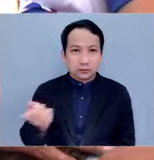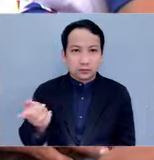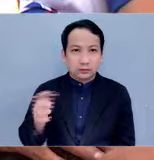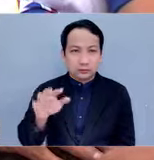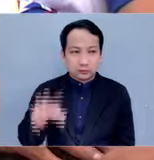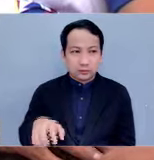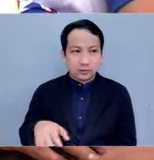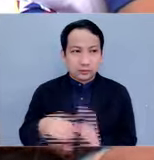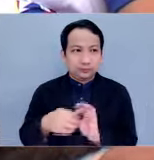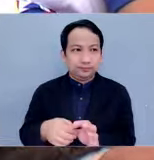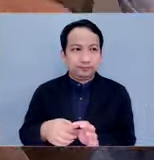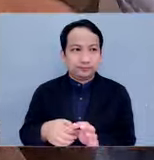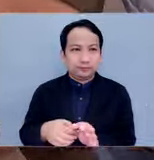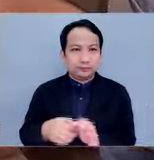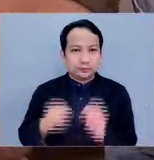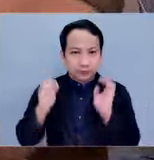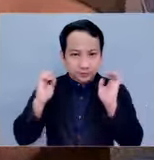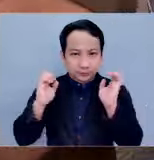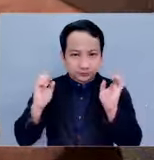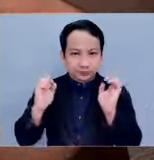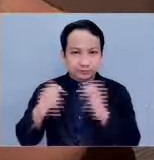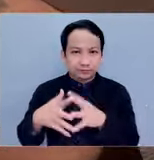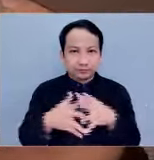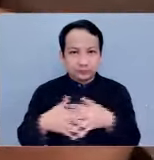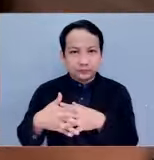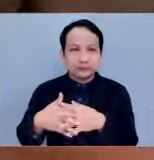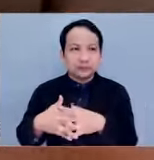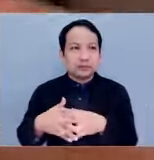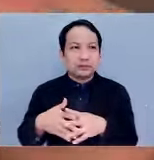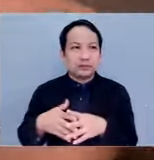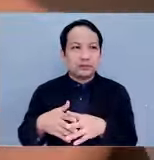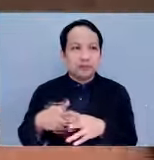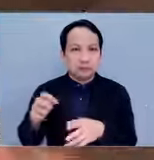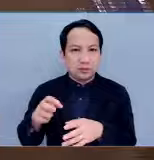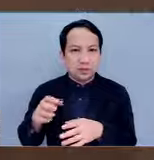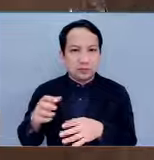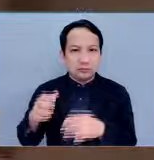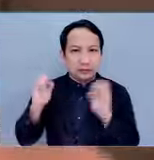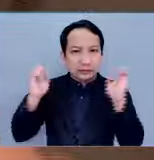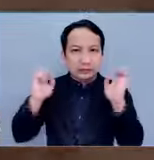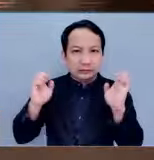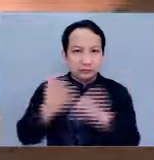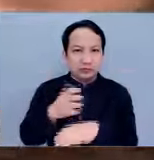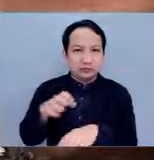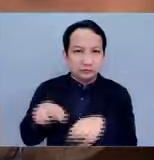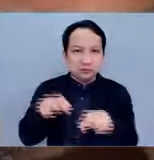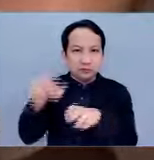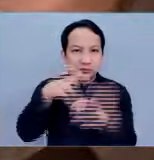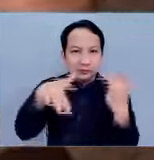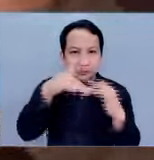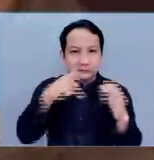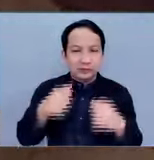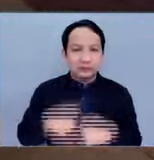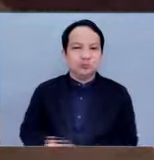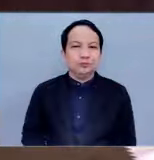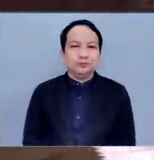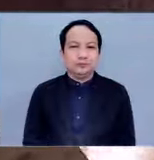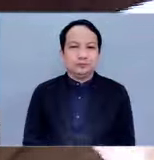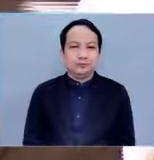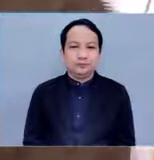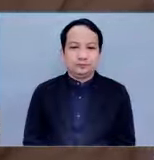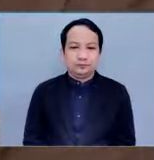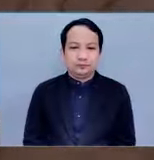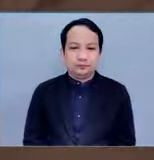to energetic adventurous. Ah, kaya kasi niyang umalis. So, kumawala kanina. Yes po. Oh. Kaya sumasayaw siya nung opening, napaka-energetic. Yes.